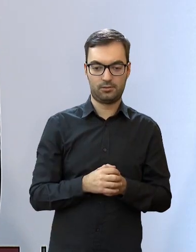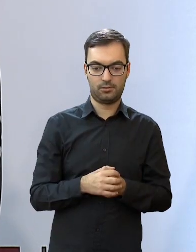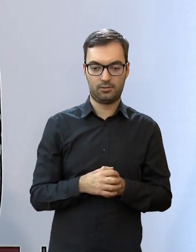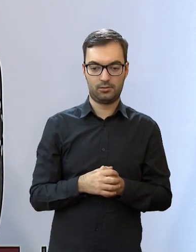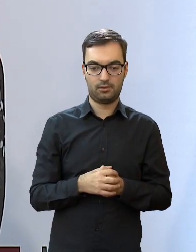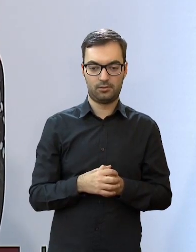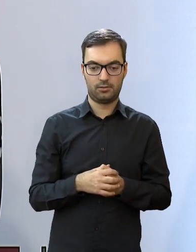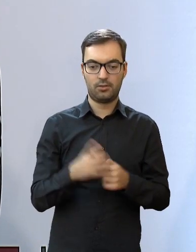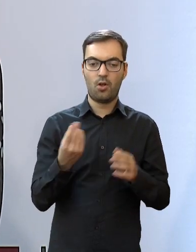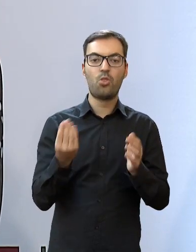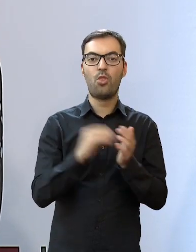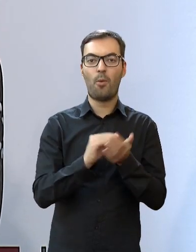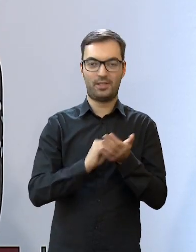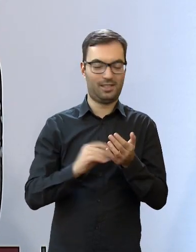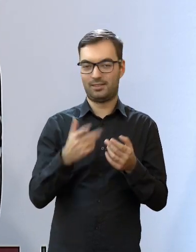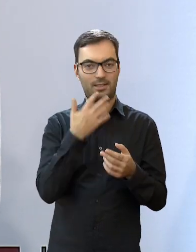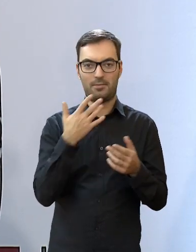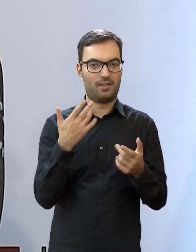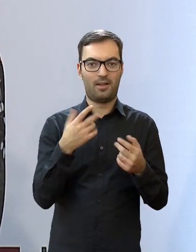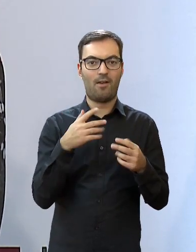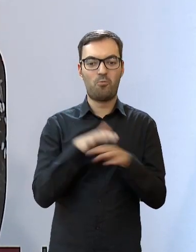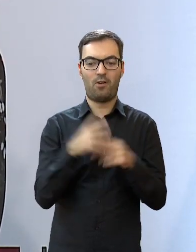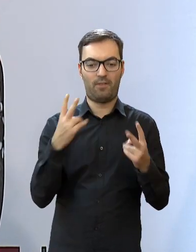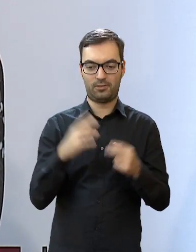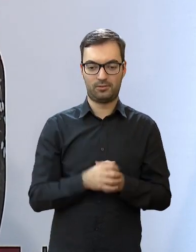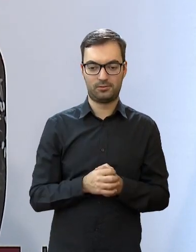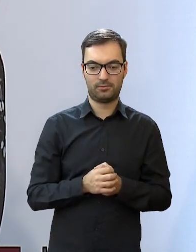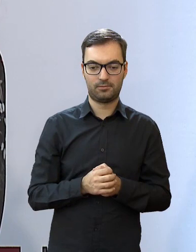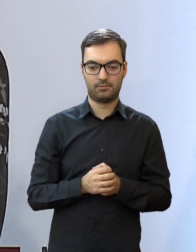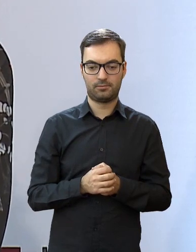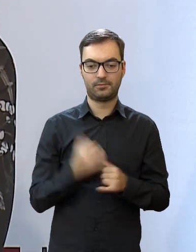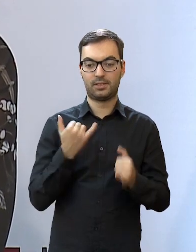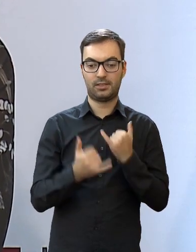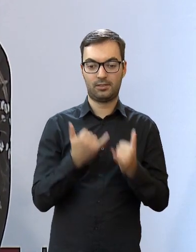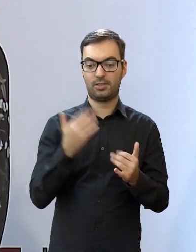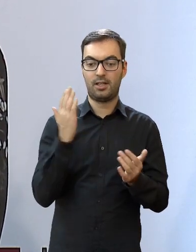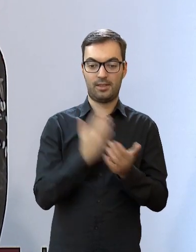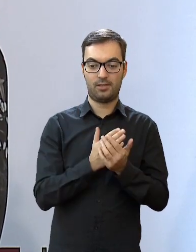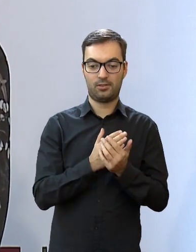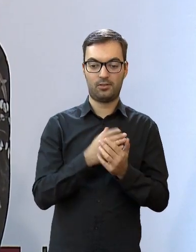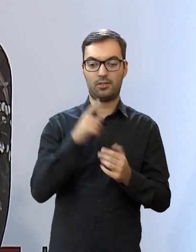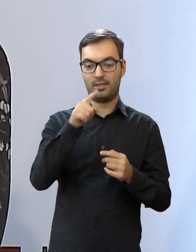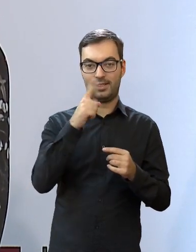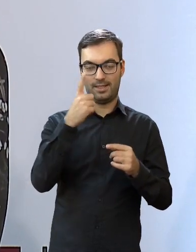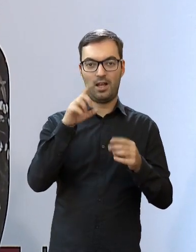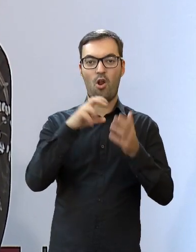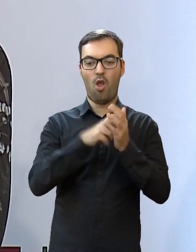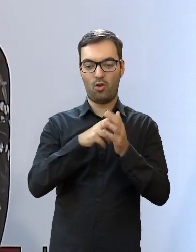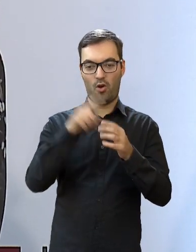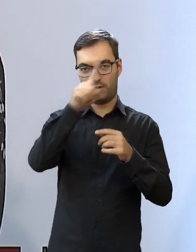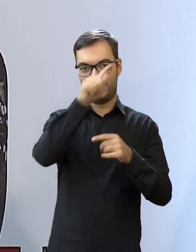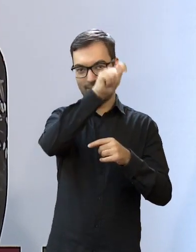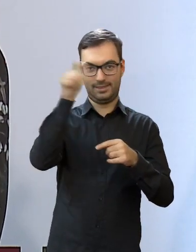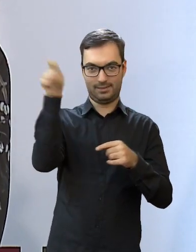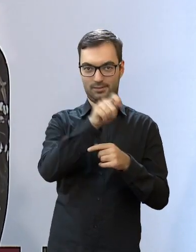tak zwany dopisek, który nie wpłynie na ważność głosu. Natomiast jeśli będzie tylko w tym miejscu postawiony, to znaczy na symbolu